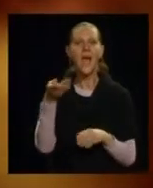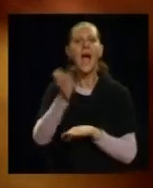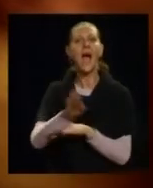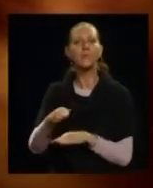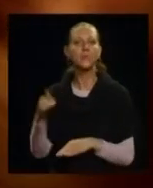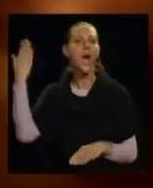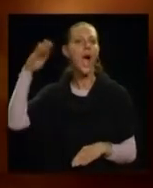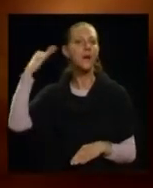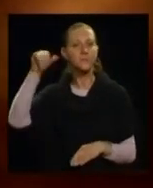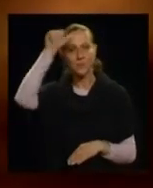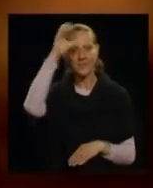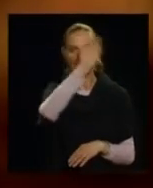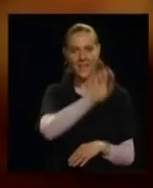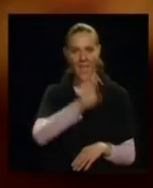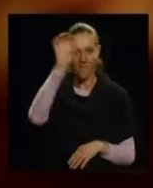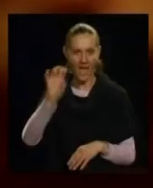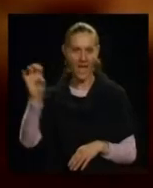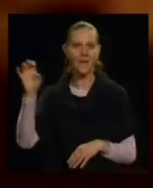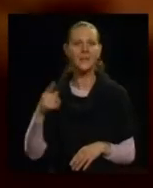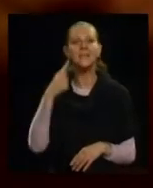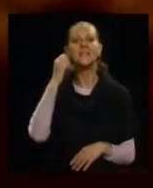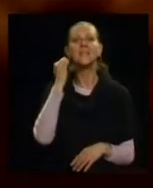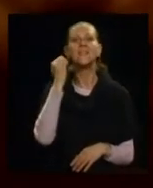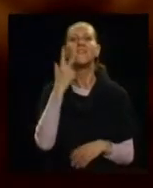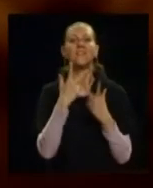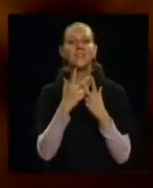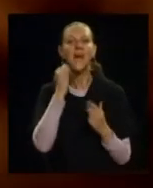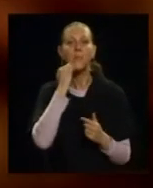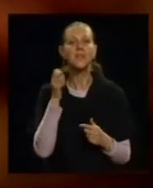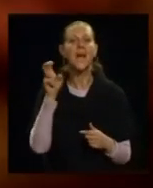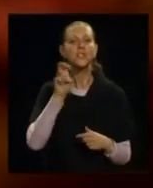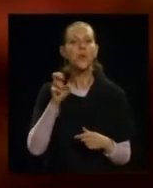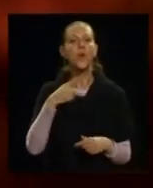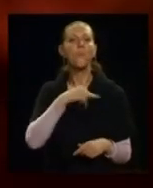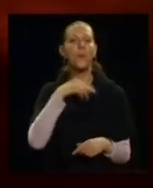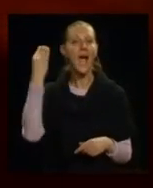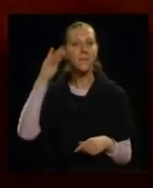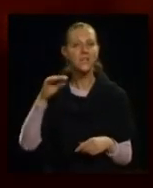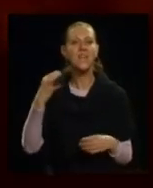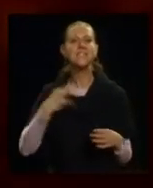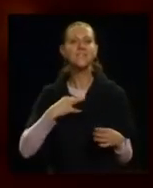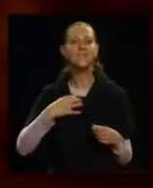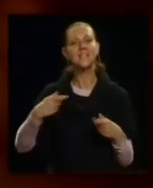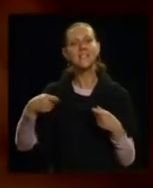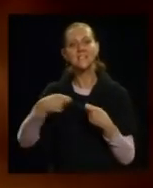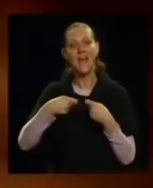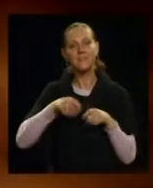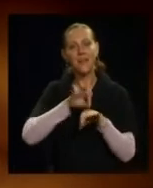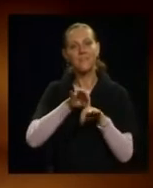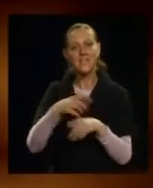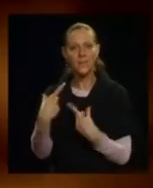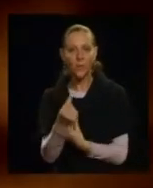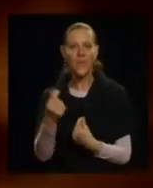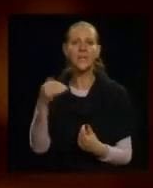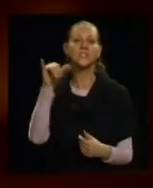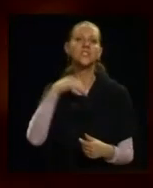elhunyt akadémikusok neve szerepel. Wintermantel Zsolt polgármester a civil szervezetek vezetőivel, az iskola